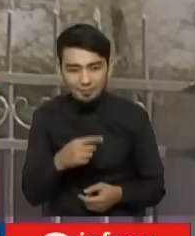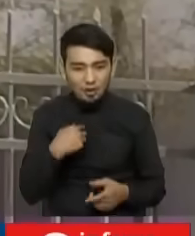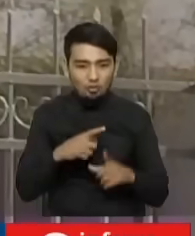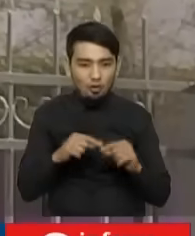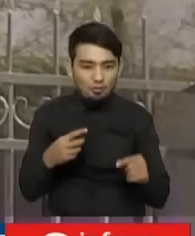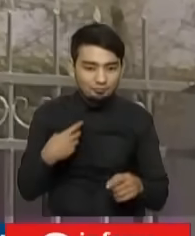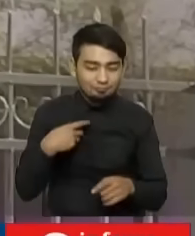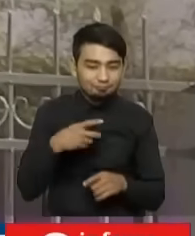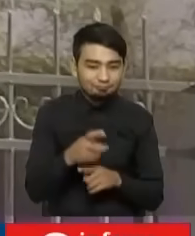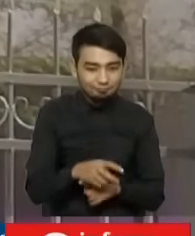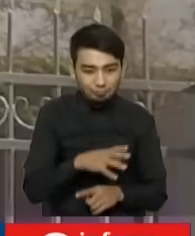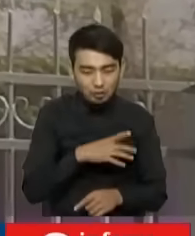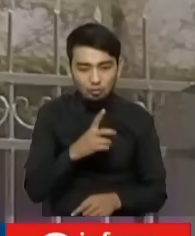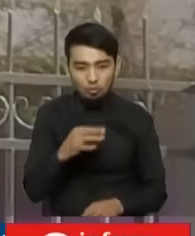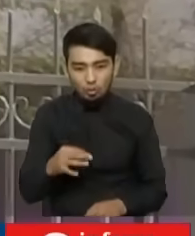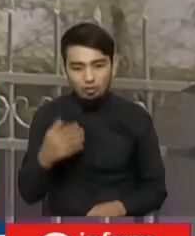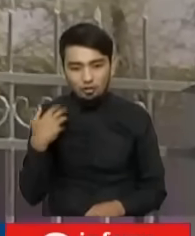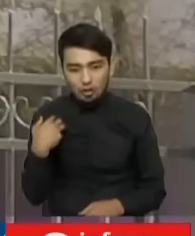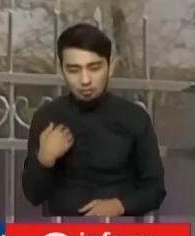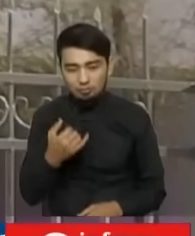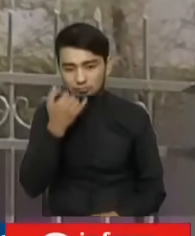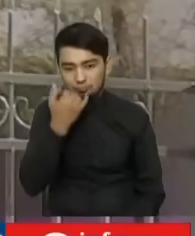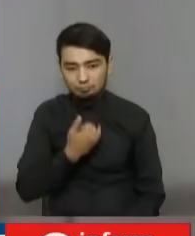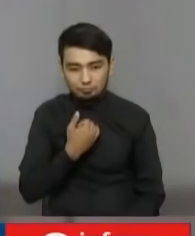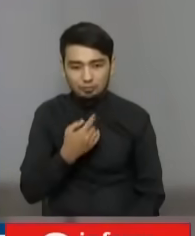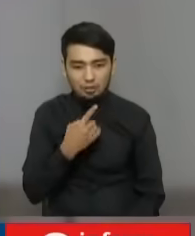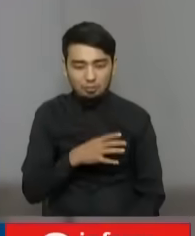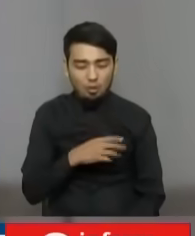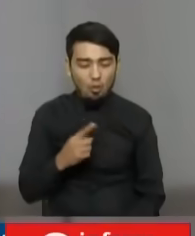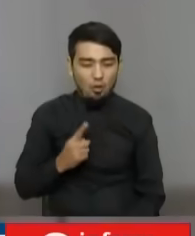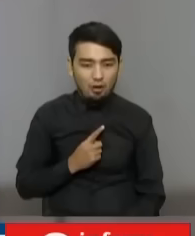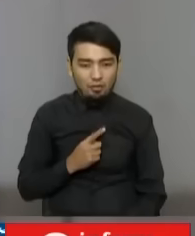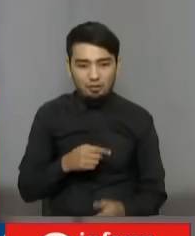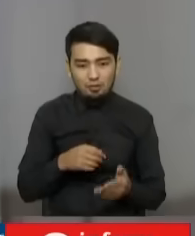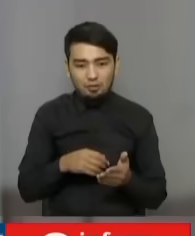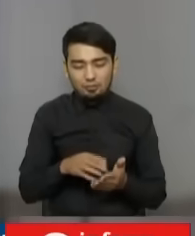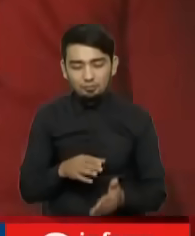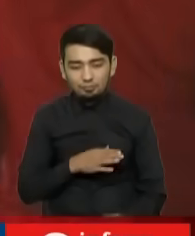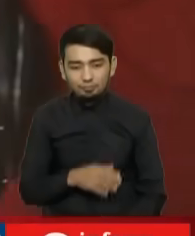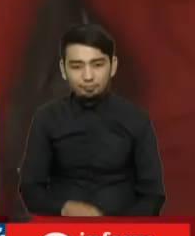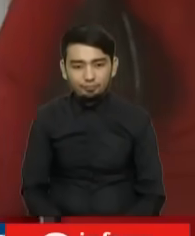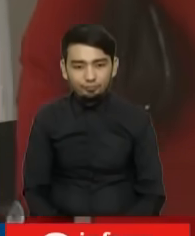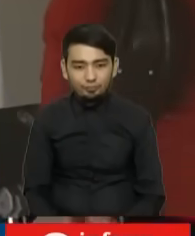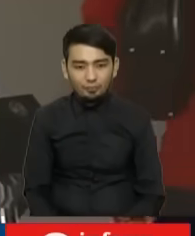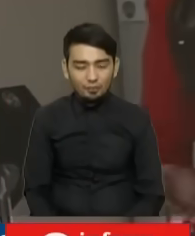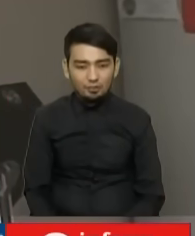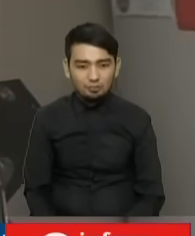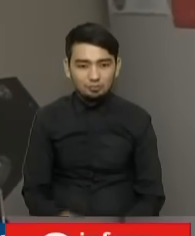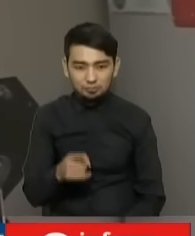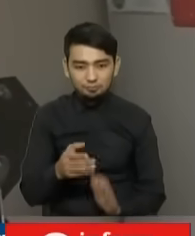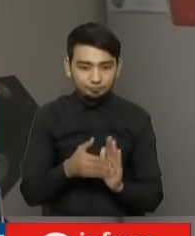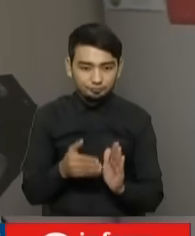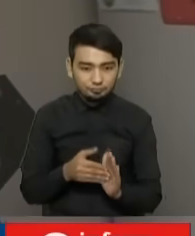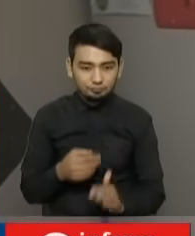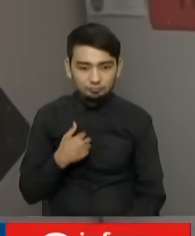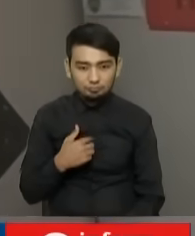келген едік, бірақ білім бөлімінің басшылары рұқсат бермейді деп күзетшілер бізді кіргізбеді. Сіз шақырып көрмейсіз ба? Телеарнадан